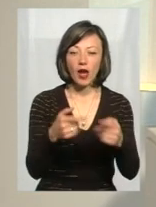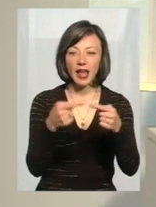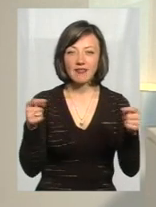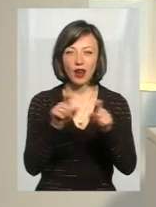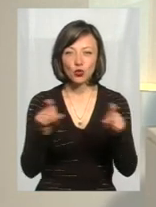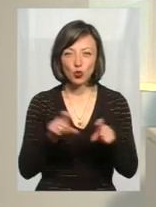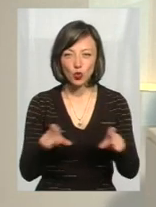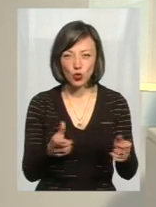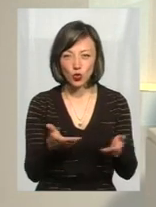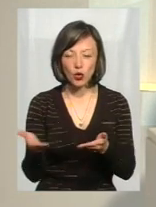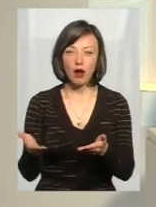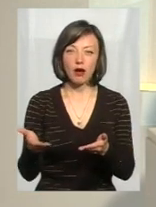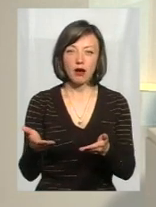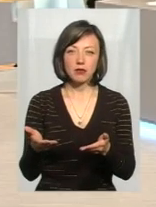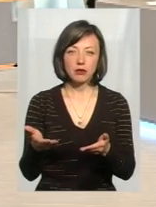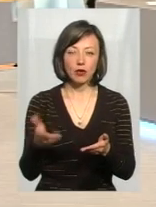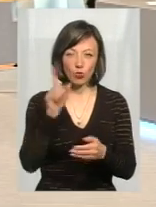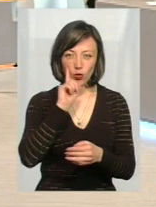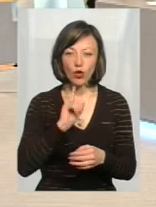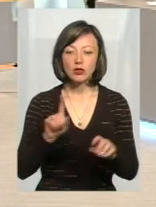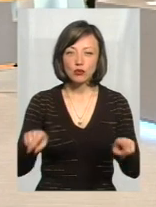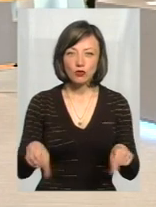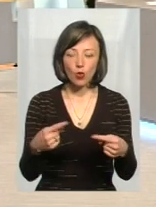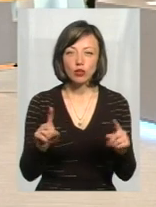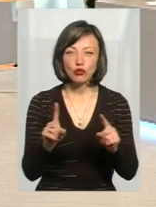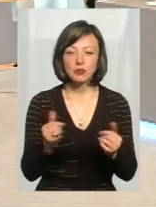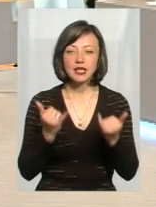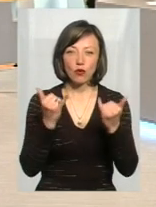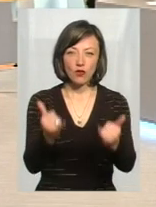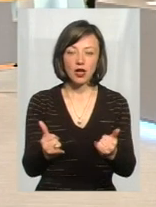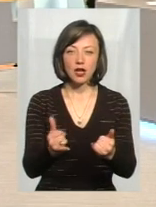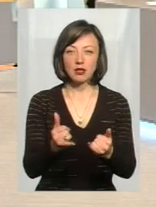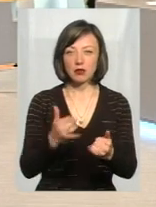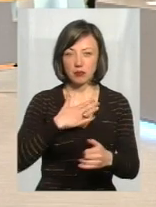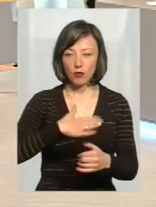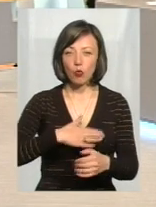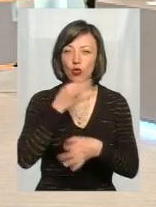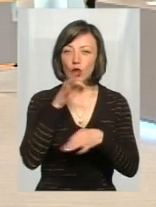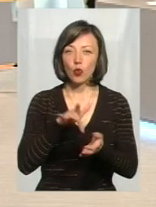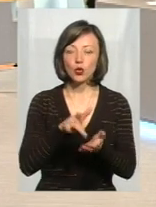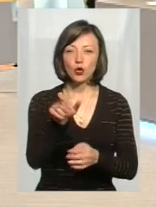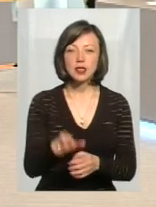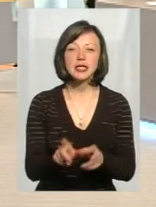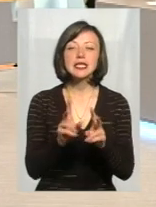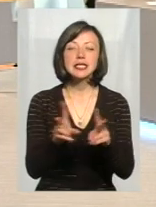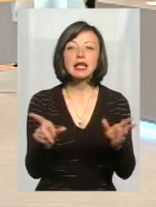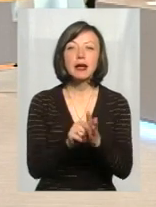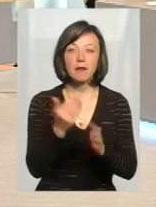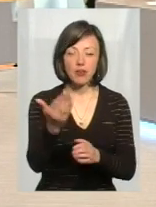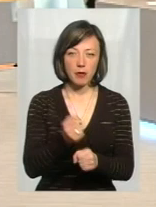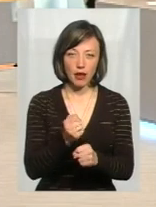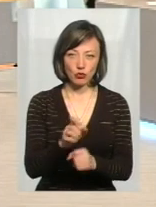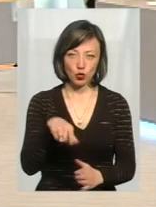інфраструктура були створені для того, щоб задовольнити будь-якого туриста? З ким ви працюєте?